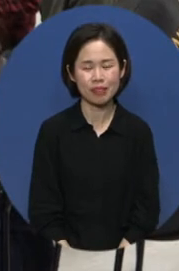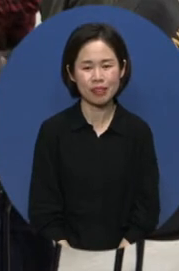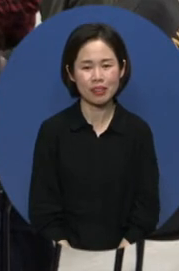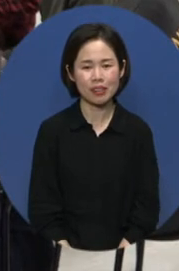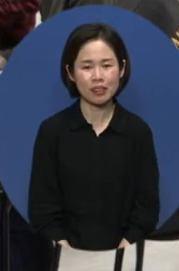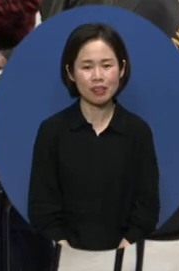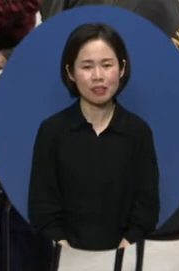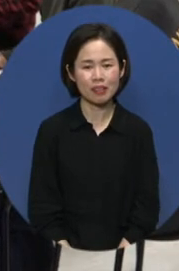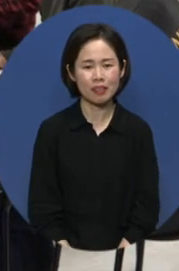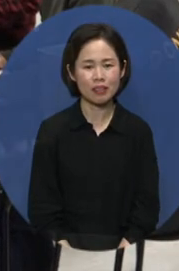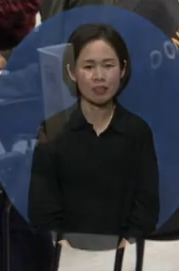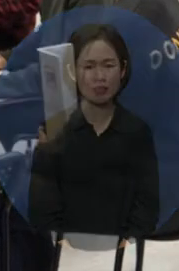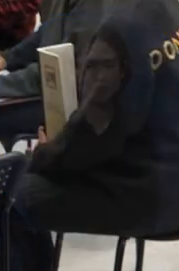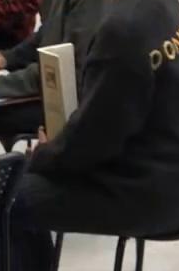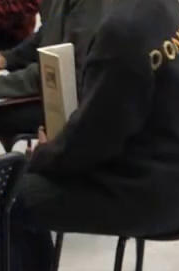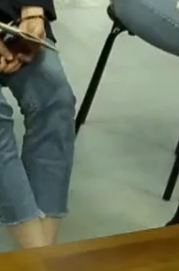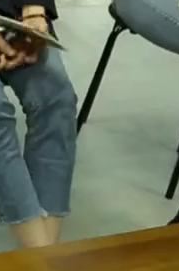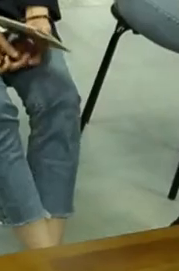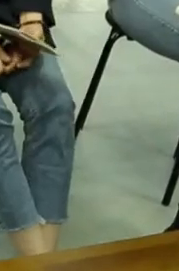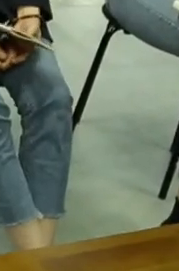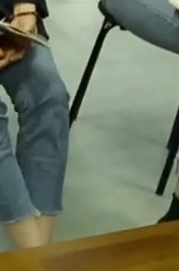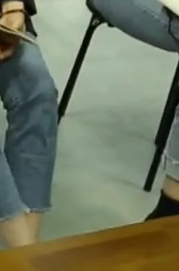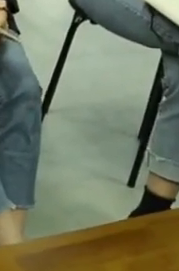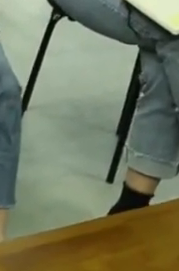내야 하는 자료가 많아요.